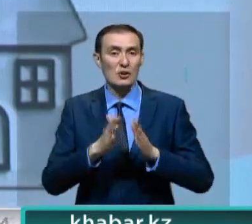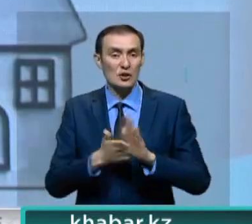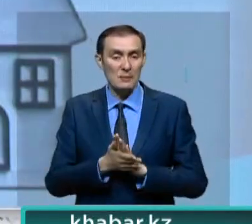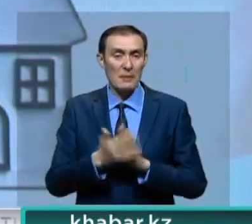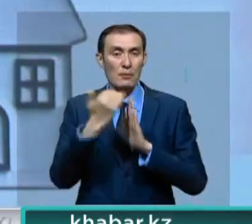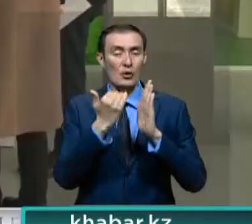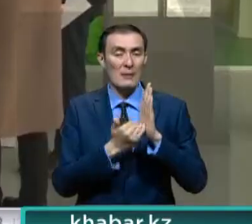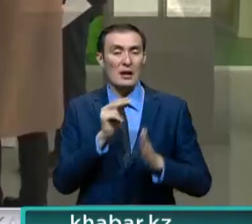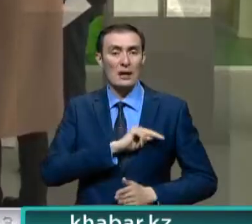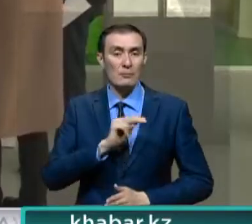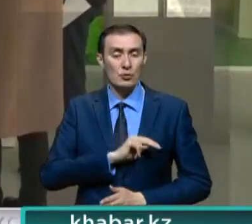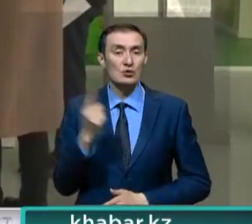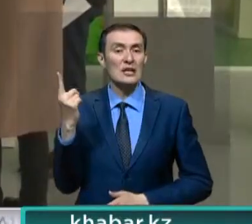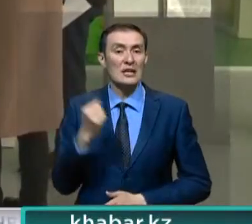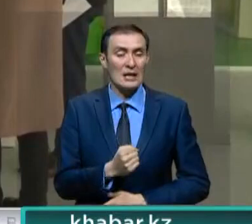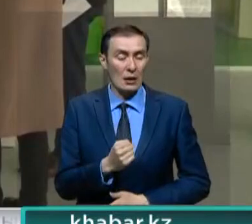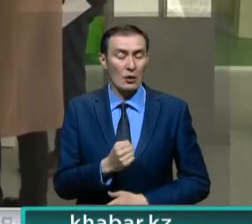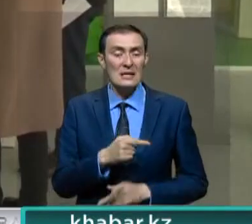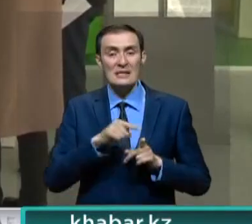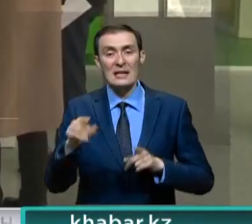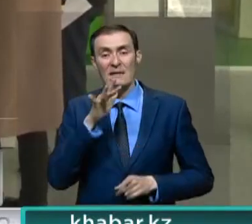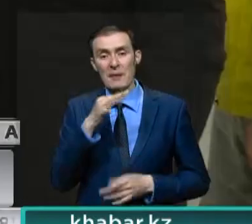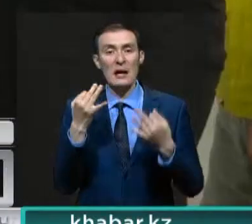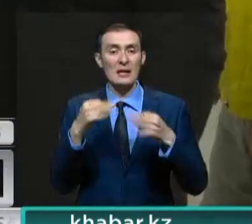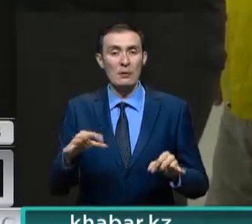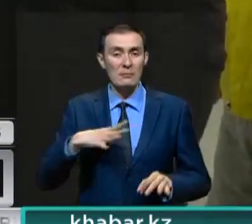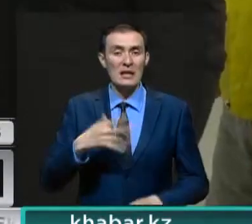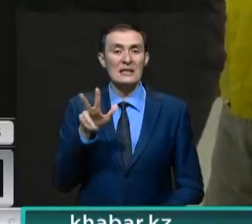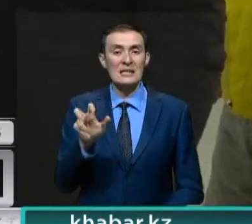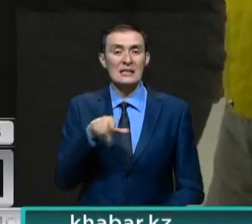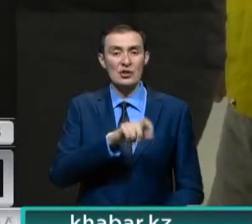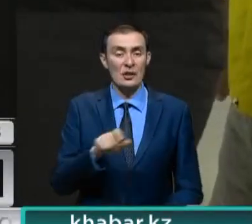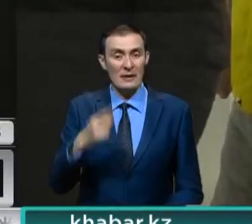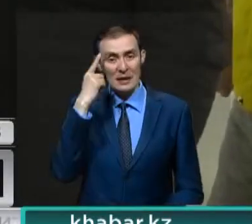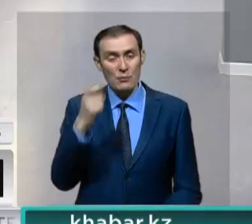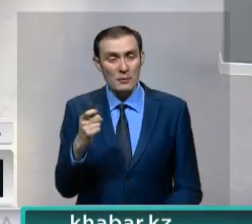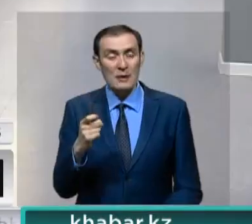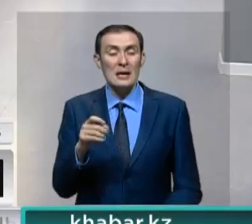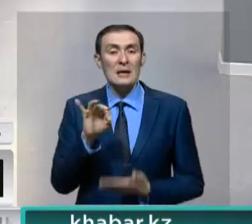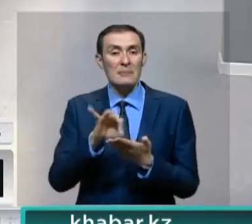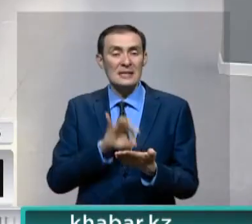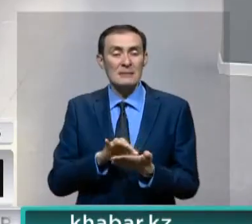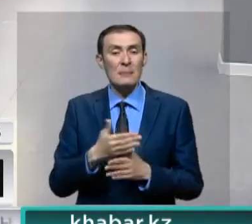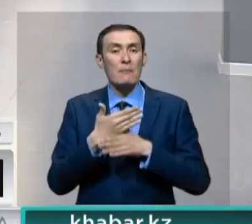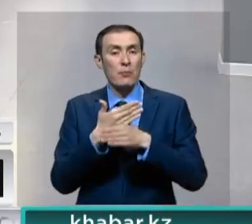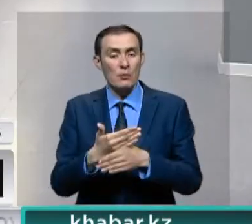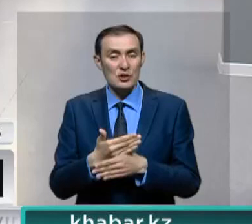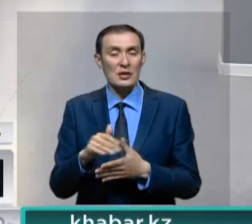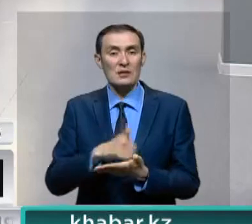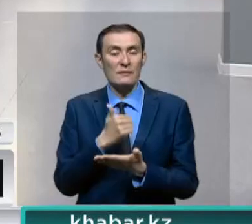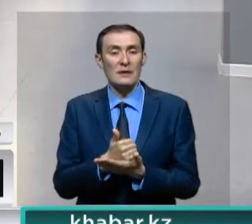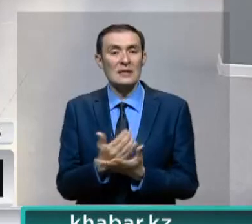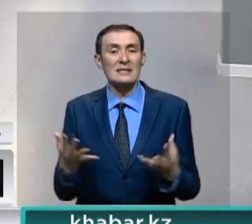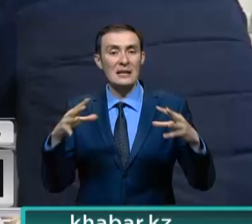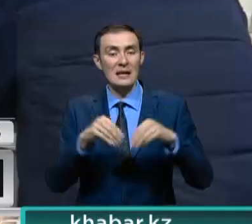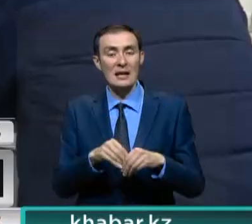единая платформа работает уже неделю. За это время одобрение получили 300 человек. Напомню, принцип адресной помощи основан на